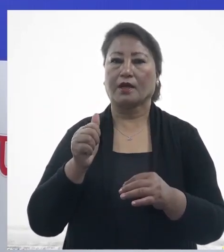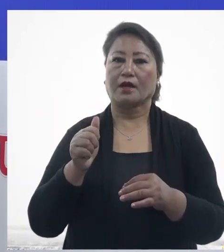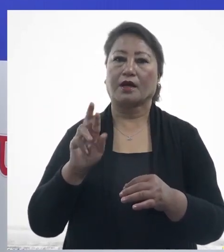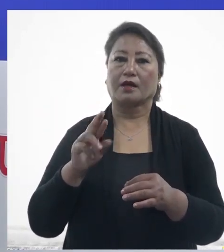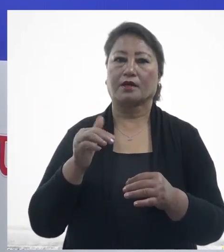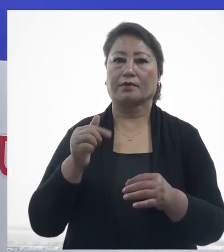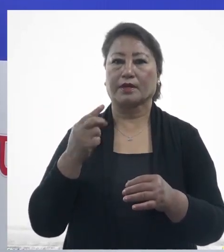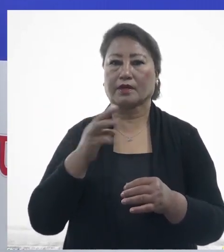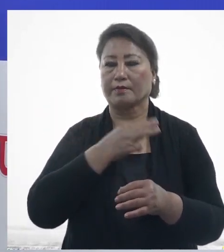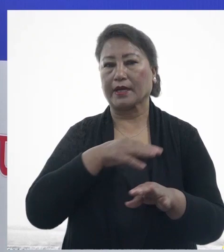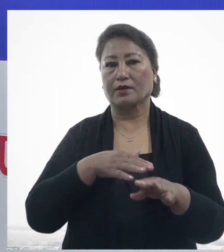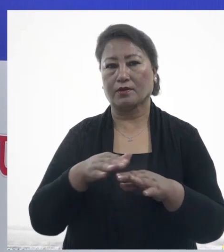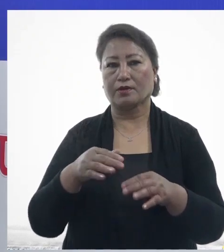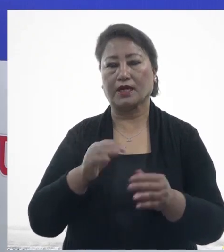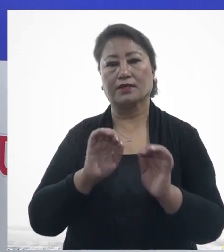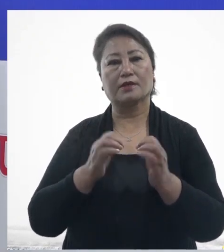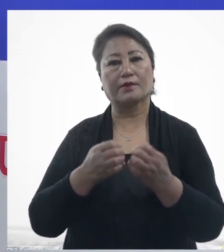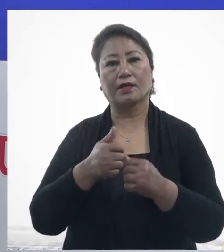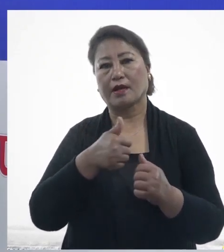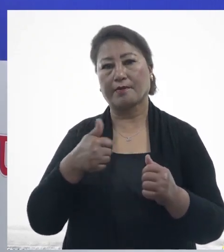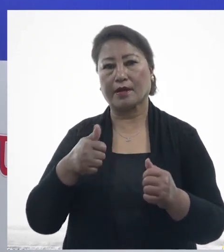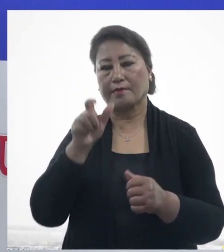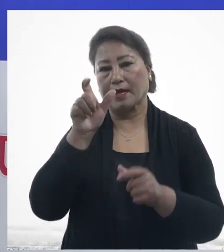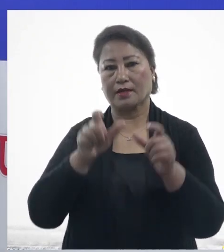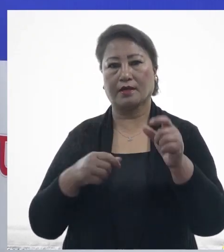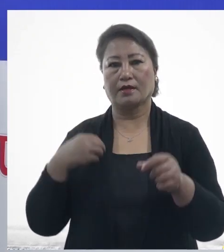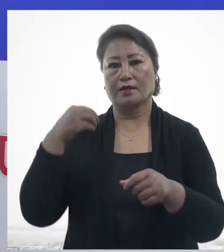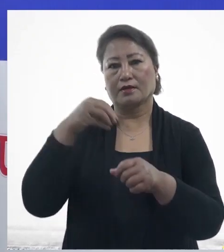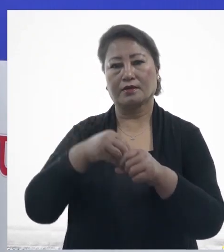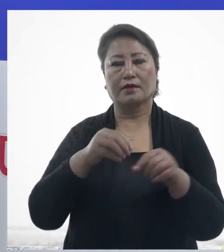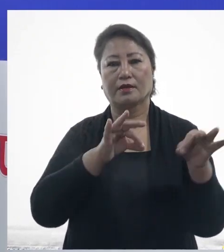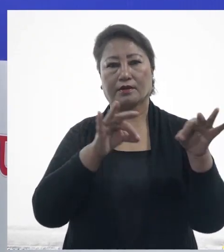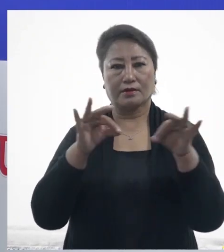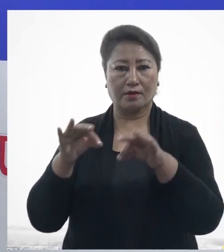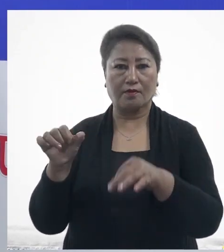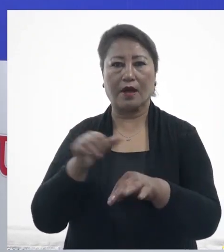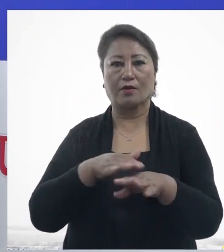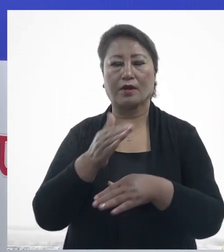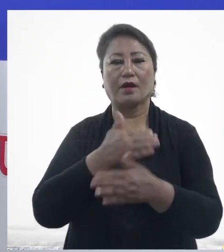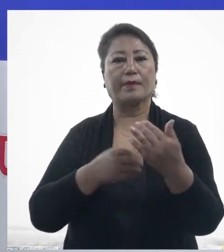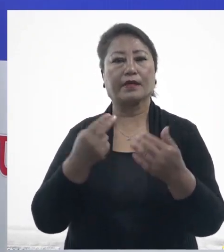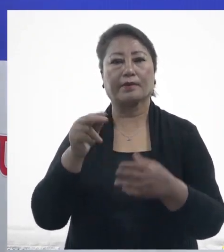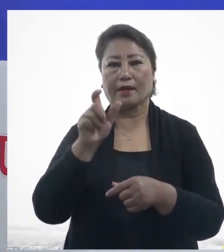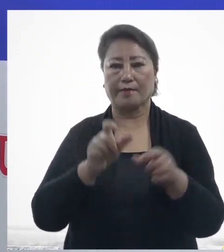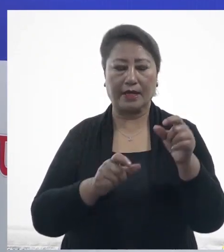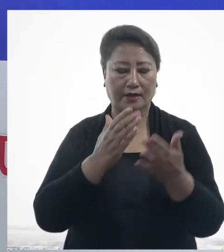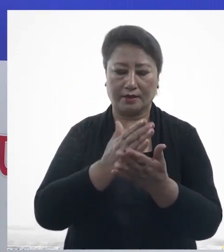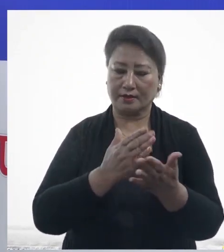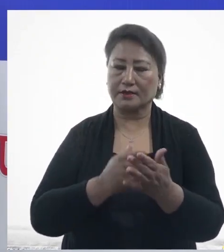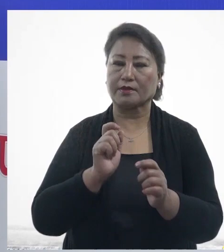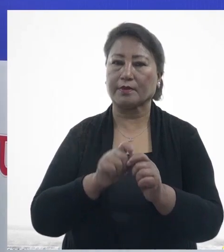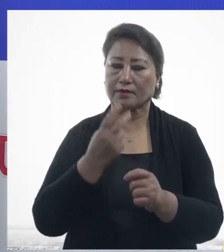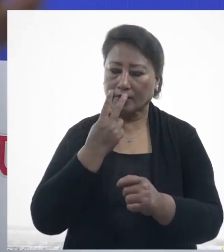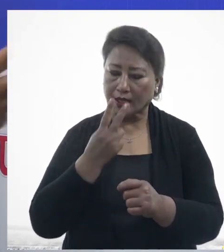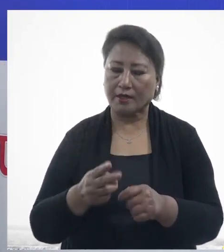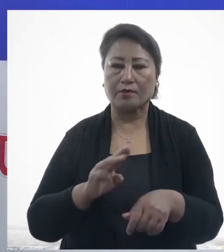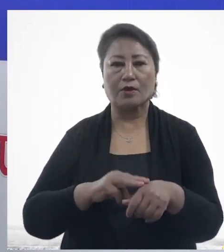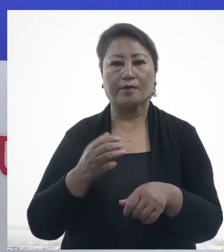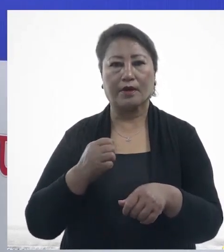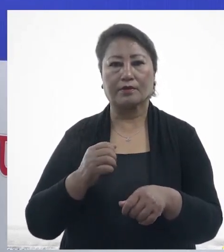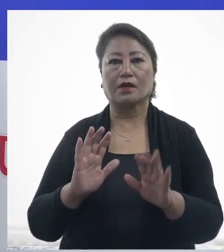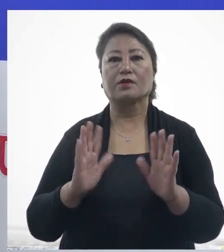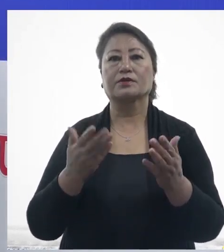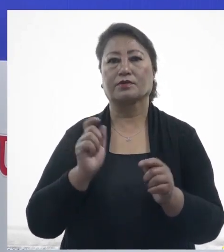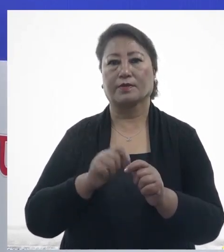तर तबकाका व्यक्तिहरूलाई त्यहाँ बोलाएर हामीले प्रदर्शन उहाँलाई सहभागी गराउँछौँ ताकि उहाँले चाहिँ एउटा अपाङ्गता भएको व्यक्तिले कसरी बनाउँछ त्यो कुरा पनि हेर्न पाओस् र कस्तो बनाउँछ त्यो पनि